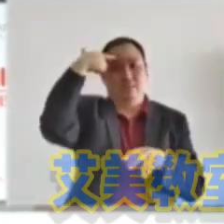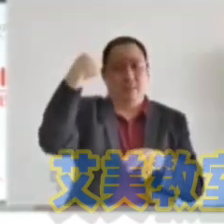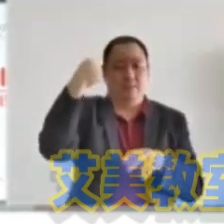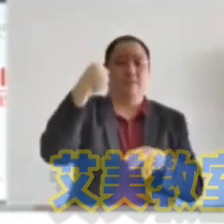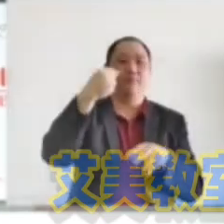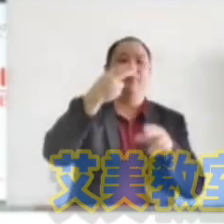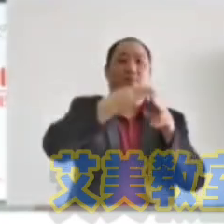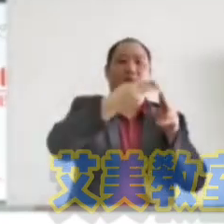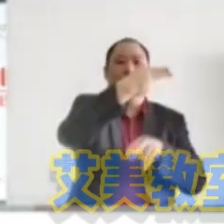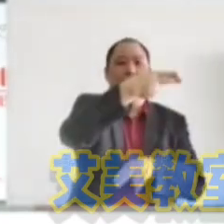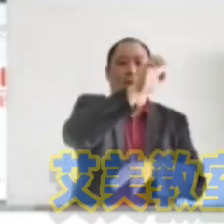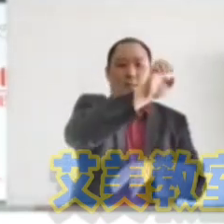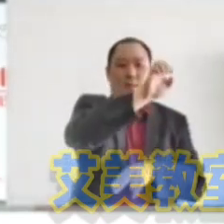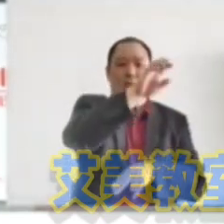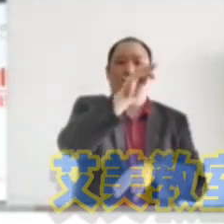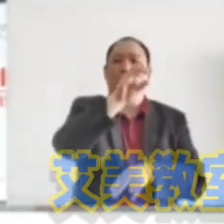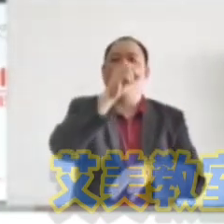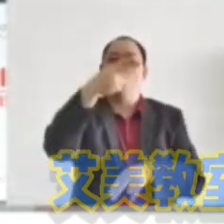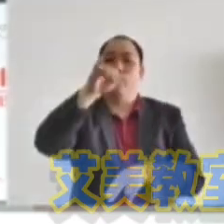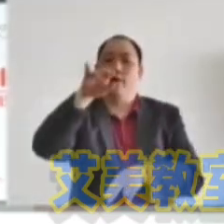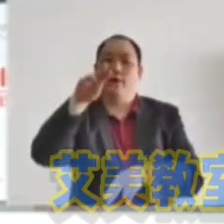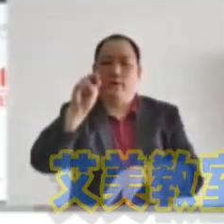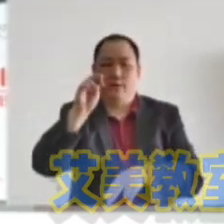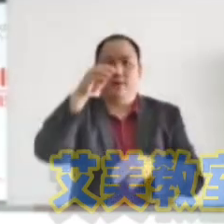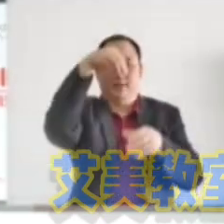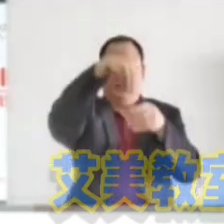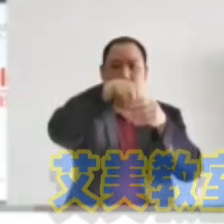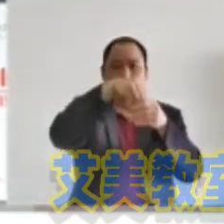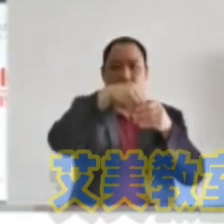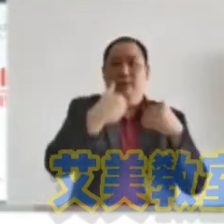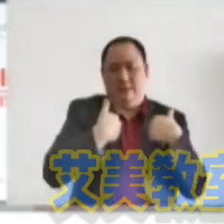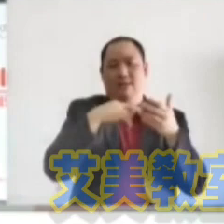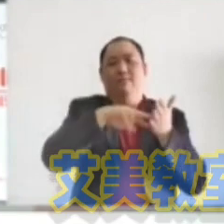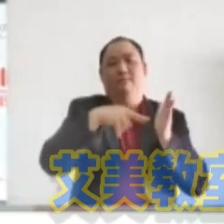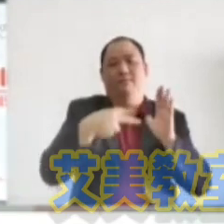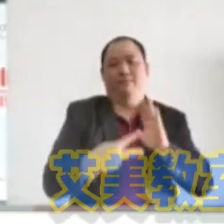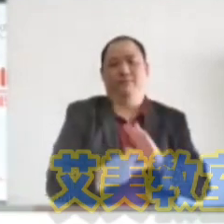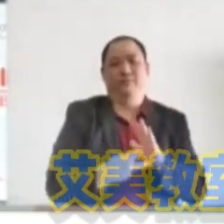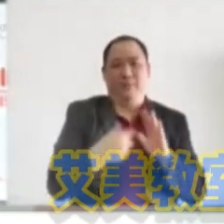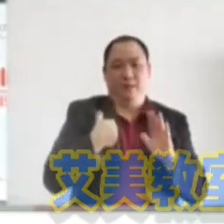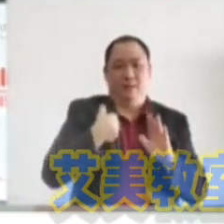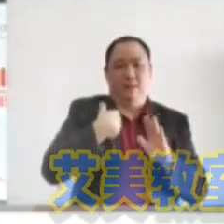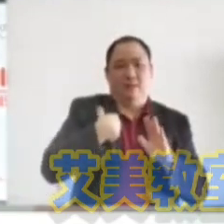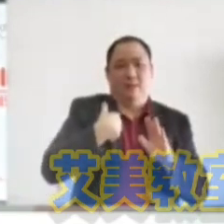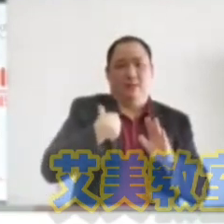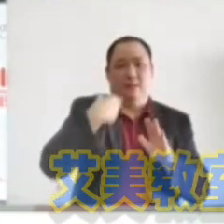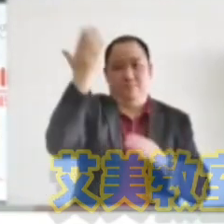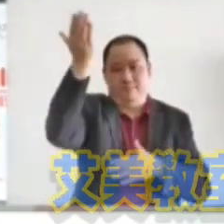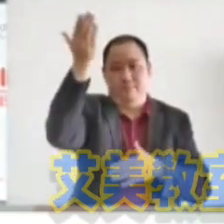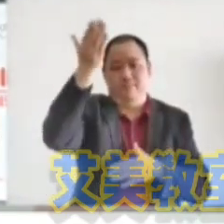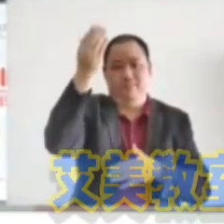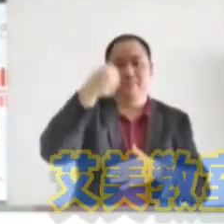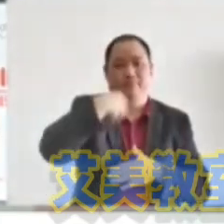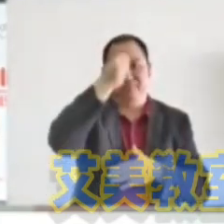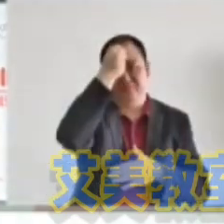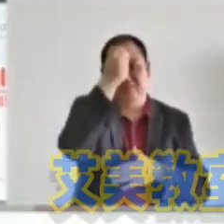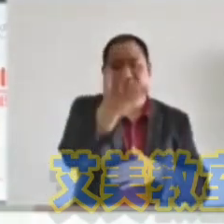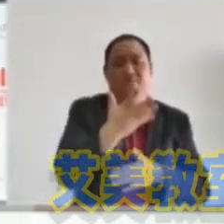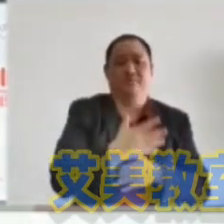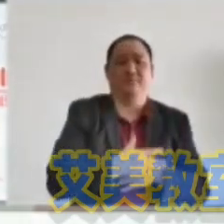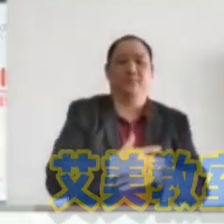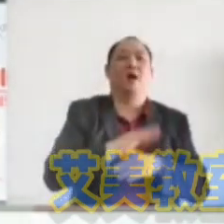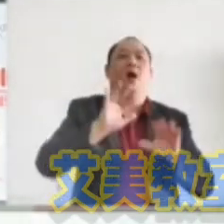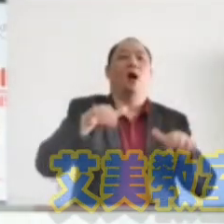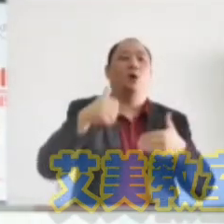每一个字都有它的意思 ，OK？ 但是今天呢，我做了一点功课哦，就是给大家如何更加简单